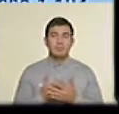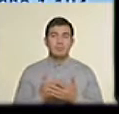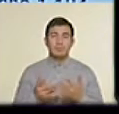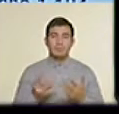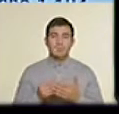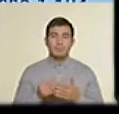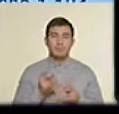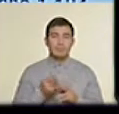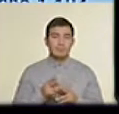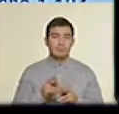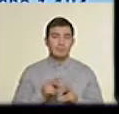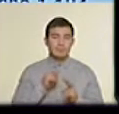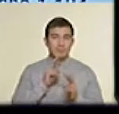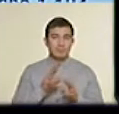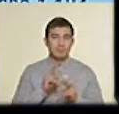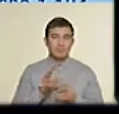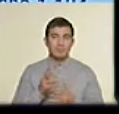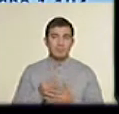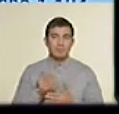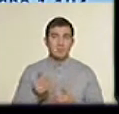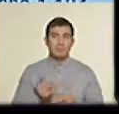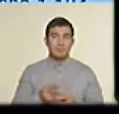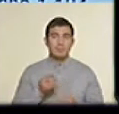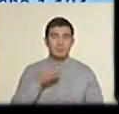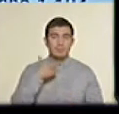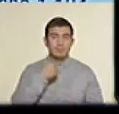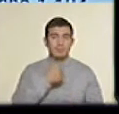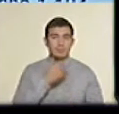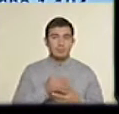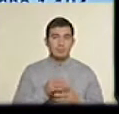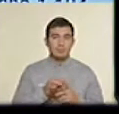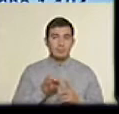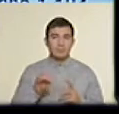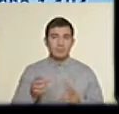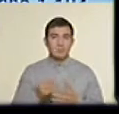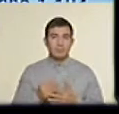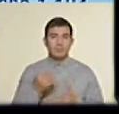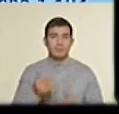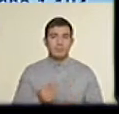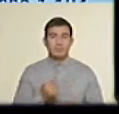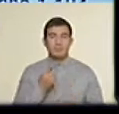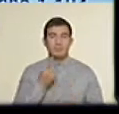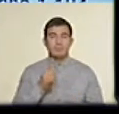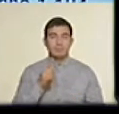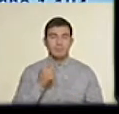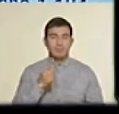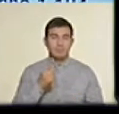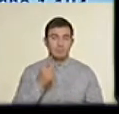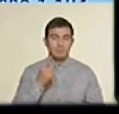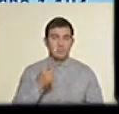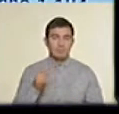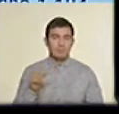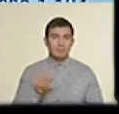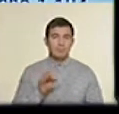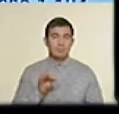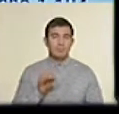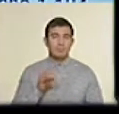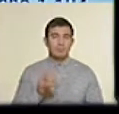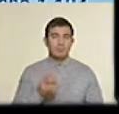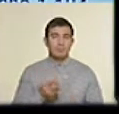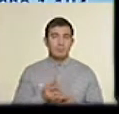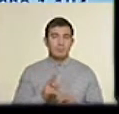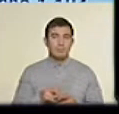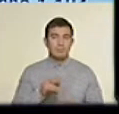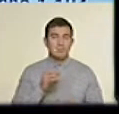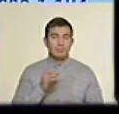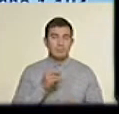xizmatlari qiymati esa 2015-yilda qariyb 1.5 trillion AQSh dollarini tashkil qilgan bo'lsa, bu ko'rsatkich